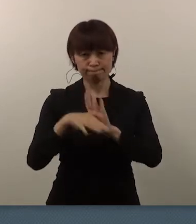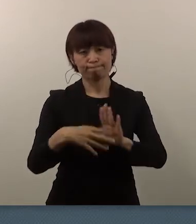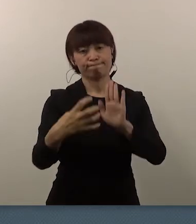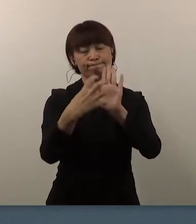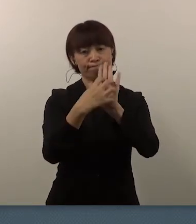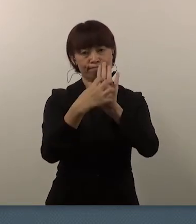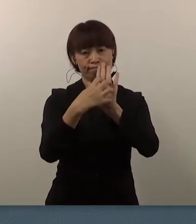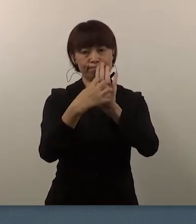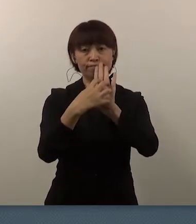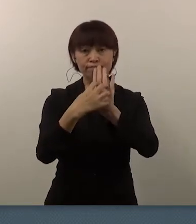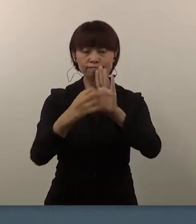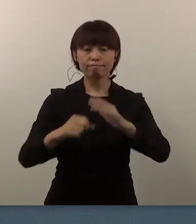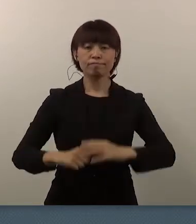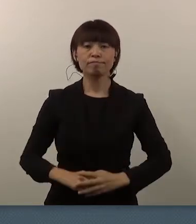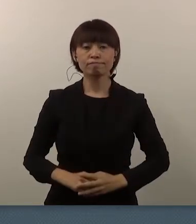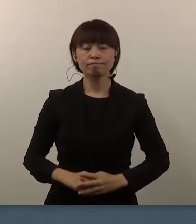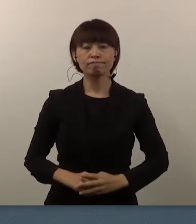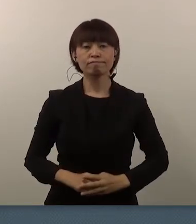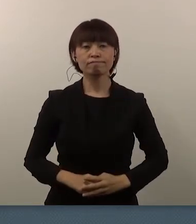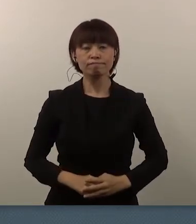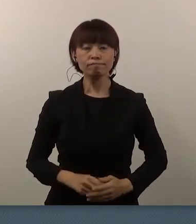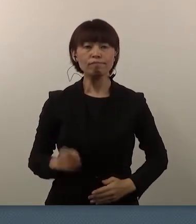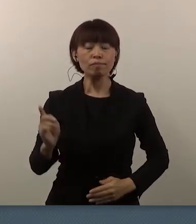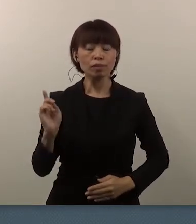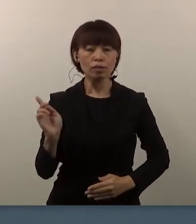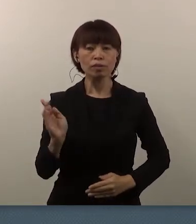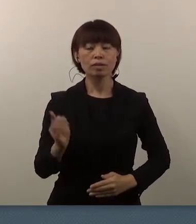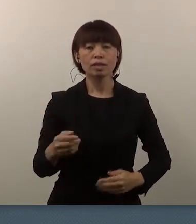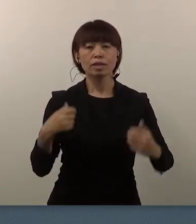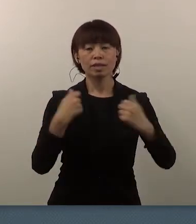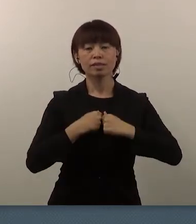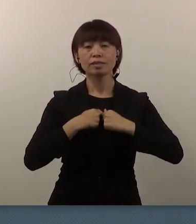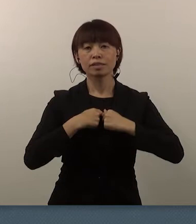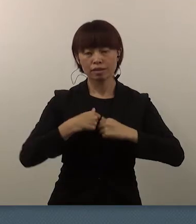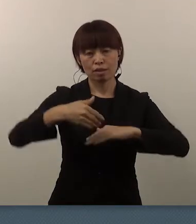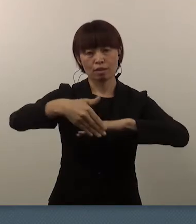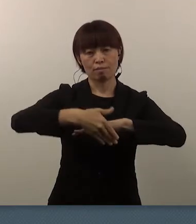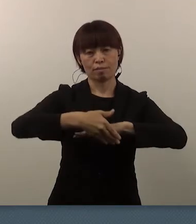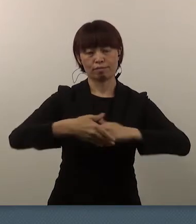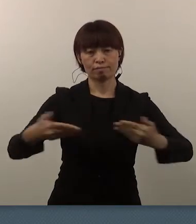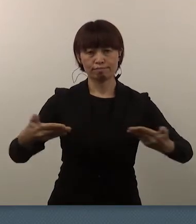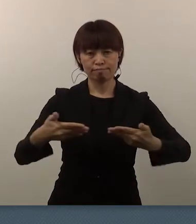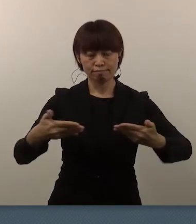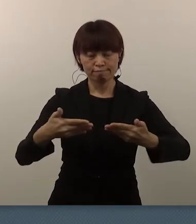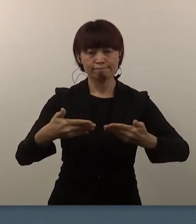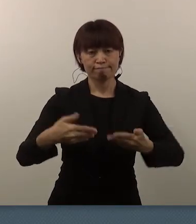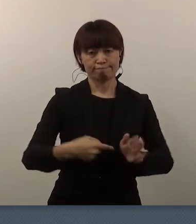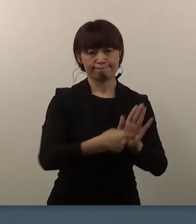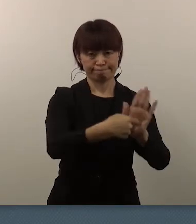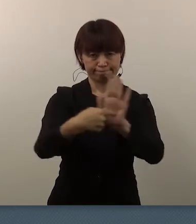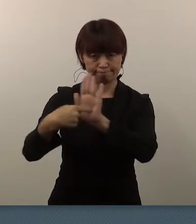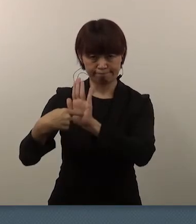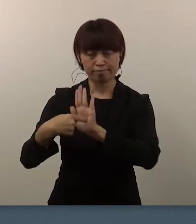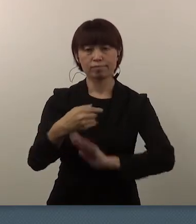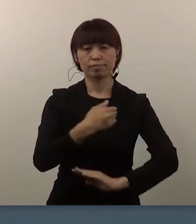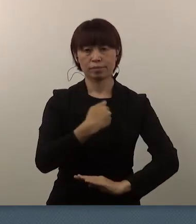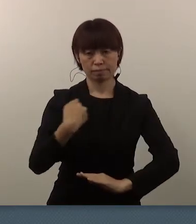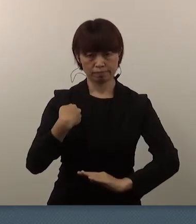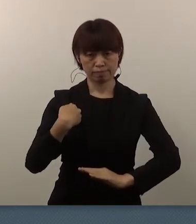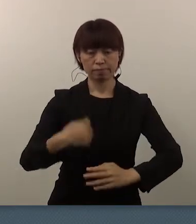。こういったものを着てですね、窓口業務などに当たってもらうということになっております。